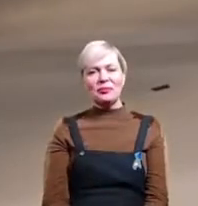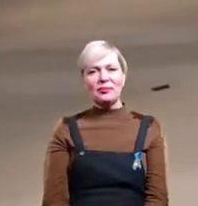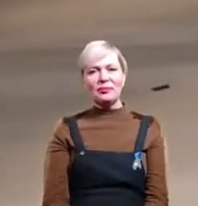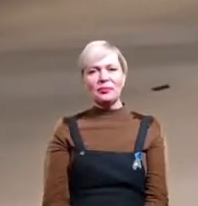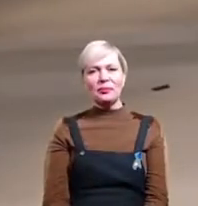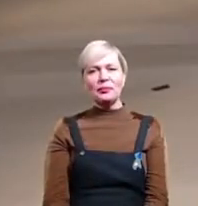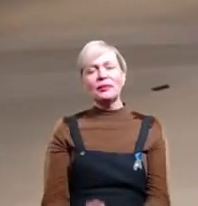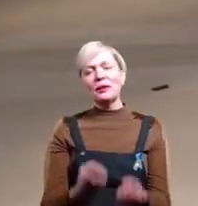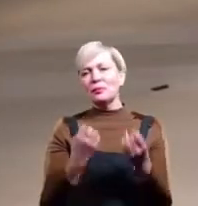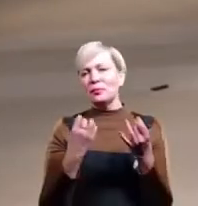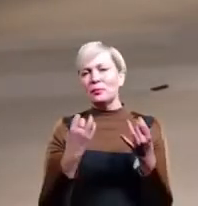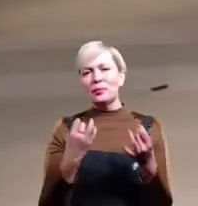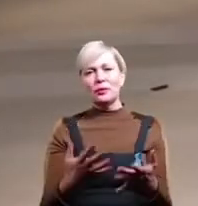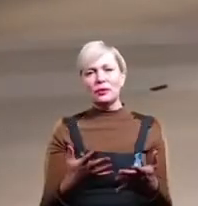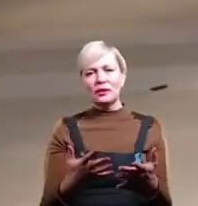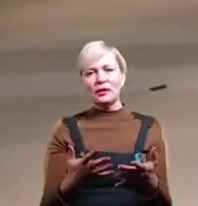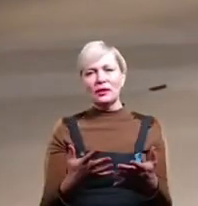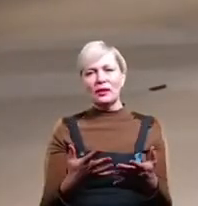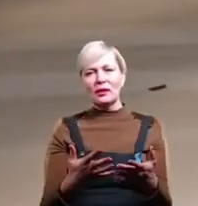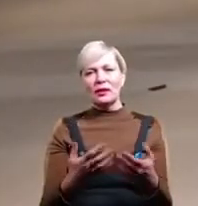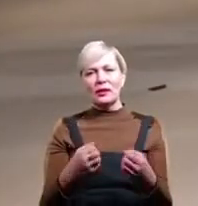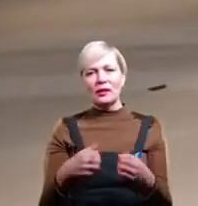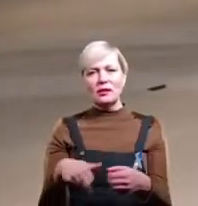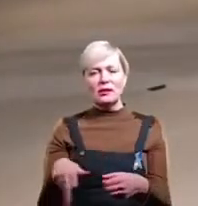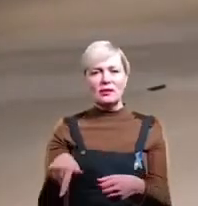Просто. И просто